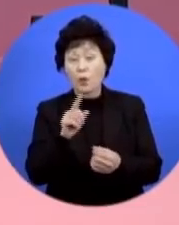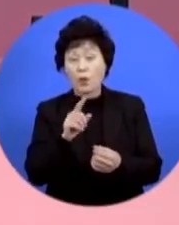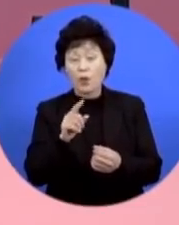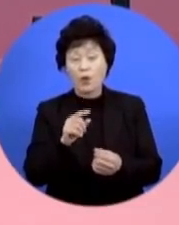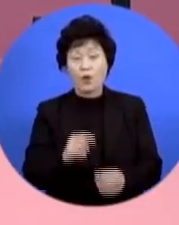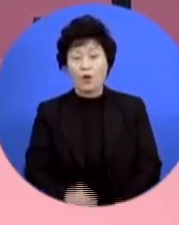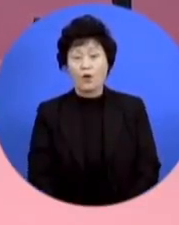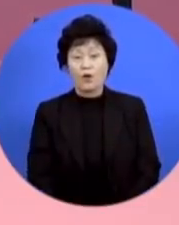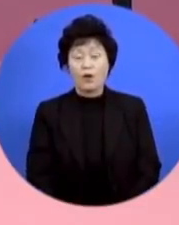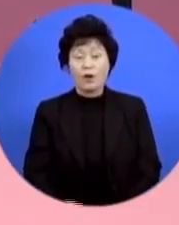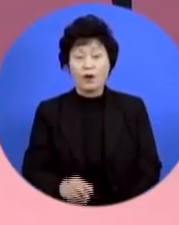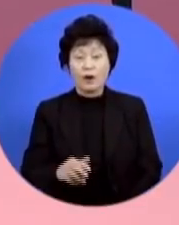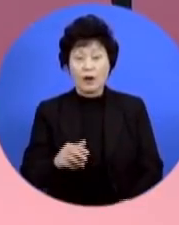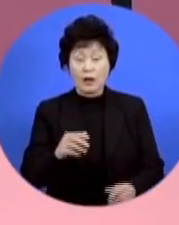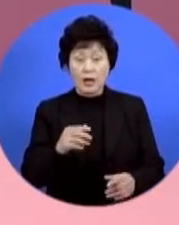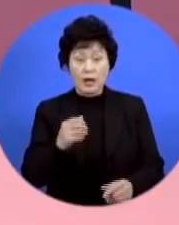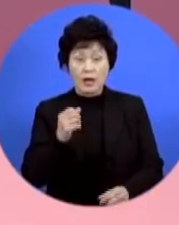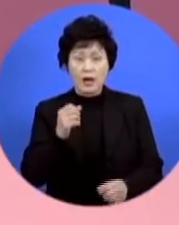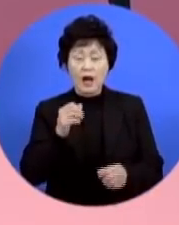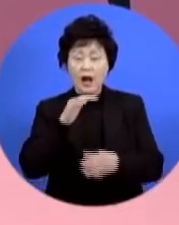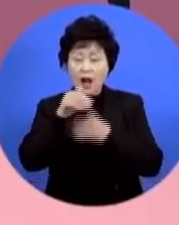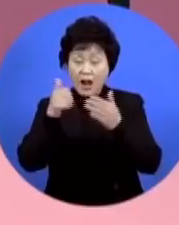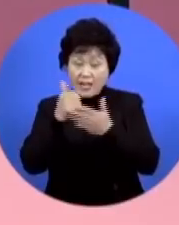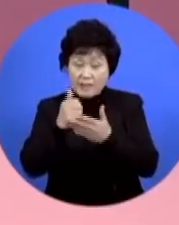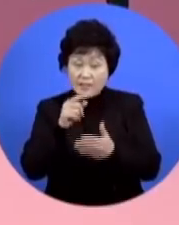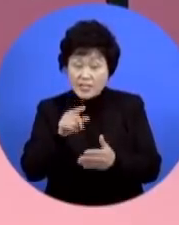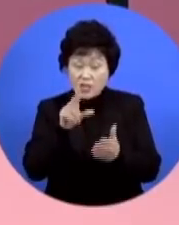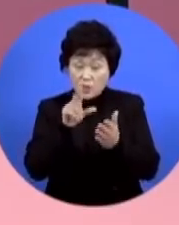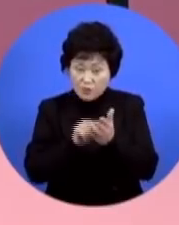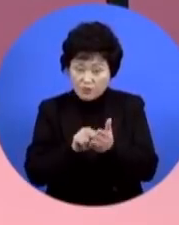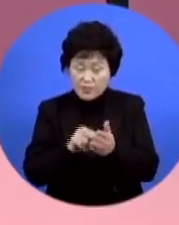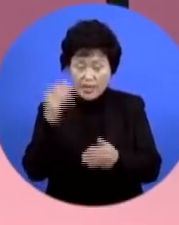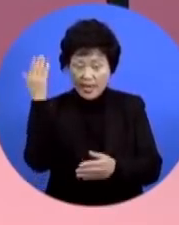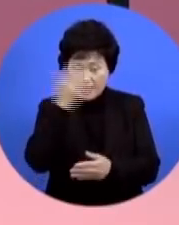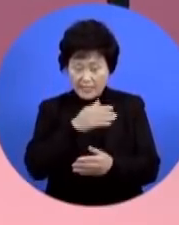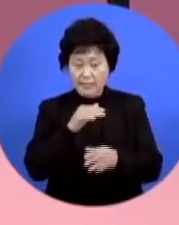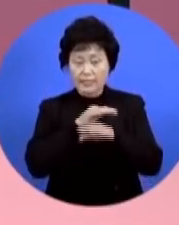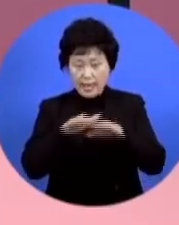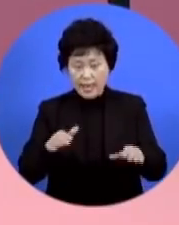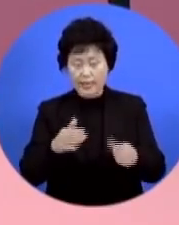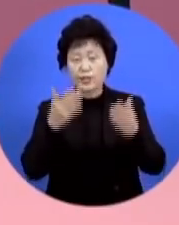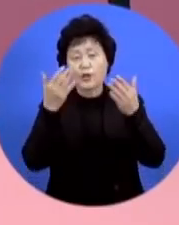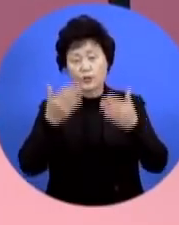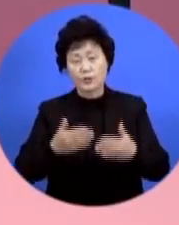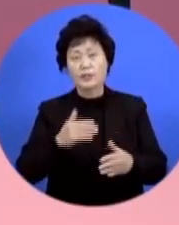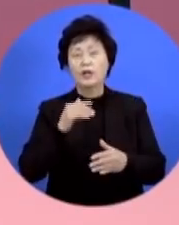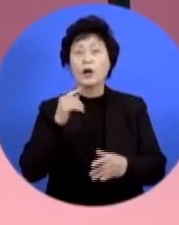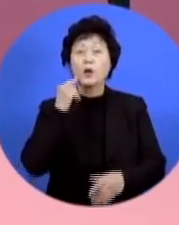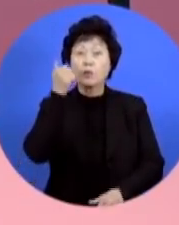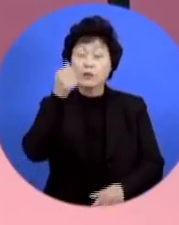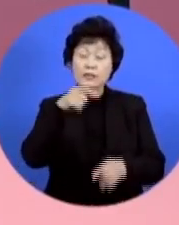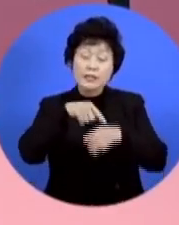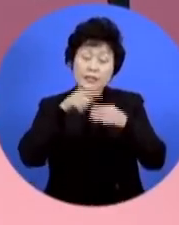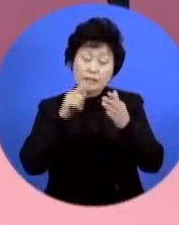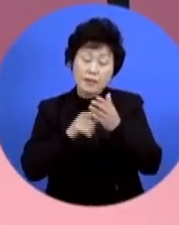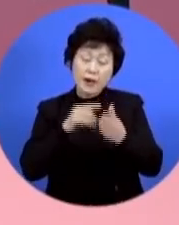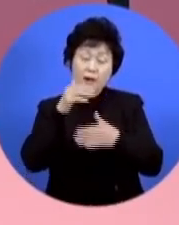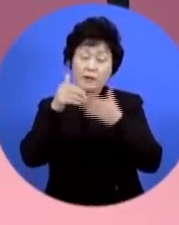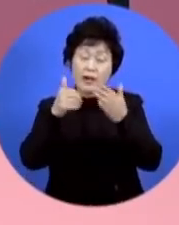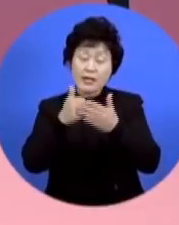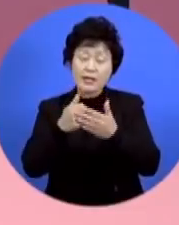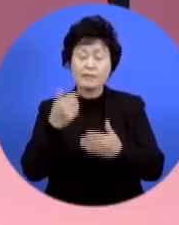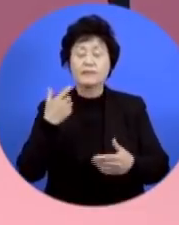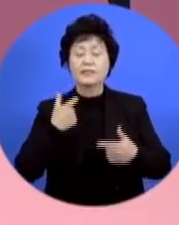이메일이 왔어요. 하나님께서 이 문제를 깨끗이 해결하실 것이다. 목사님의 그 마음을 하나님이 기뻐하신다. 근데